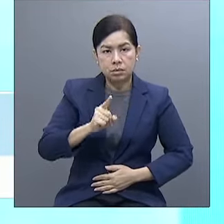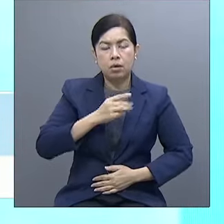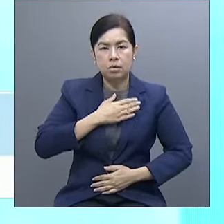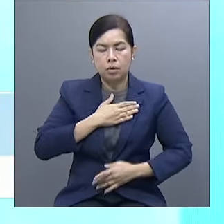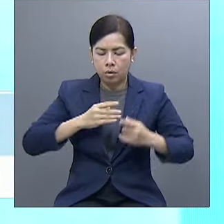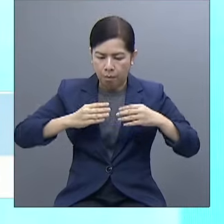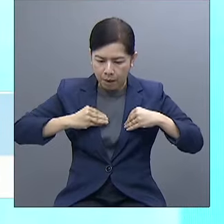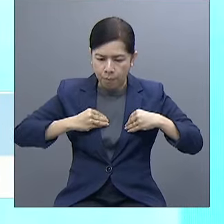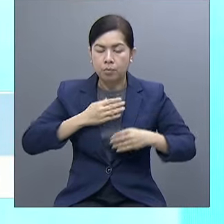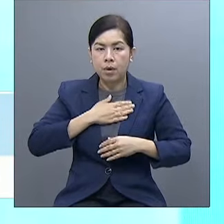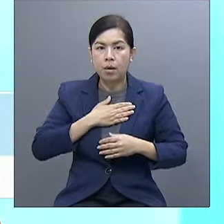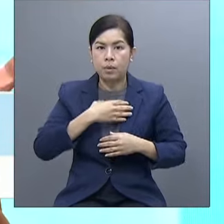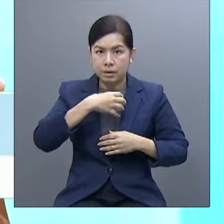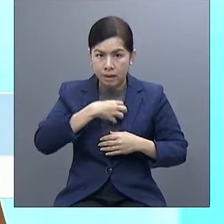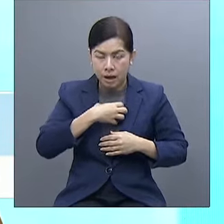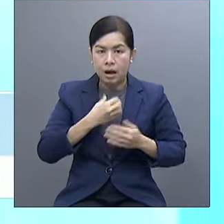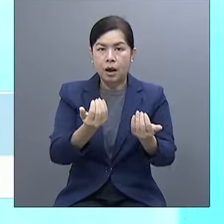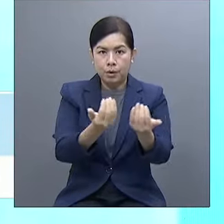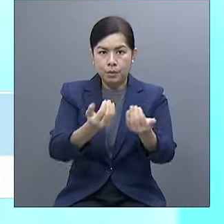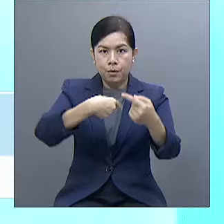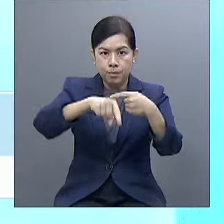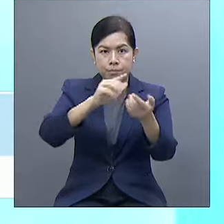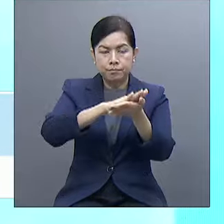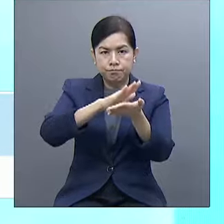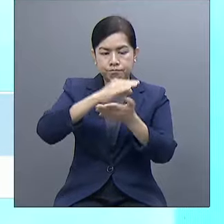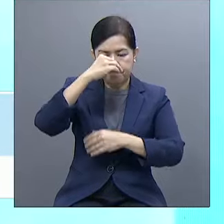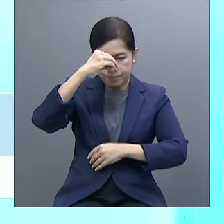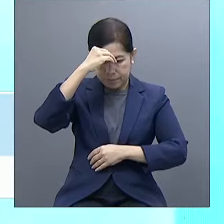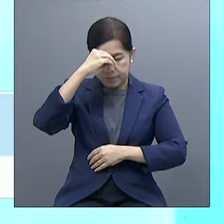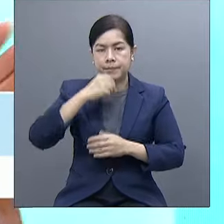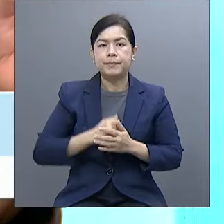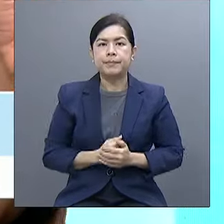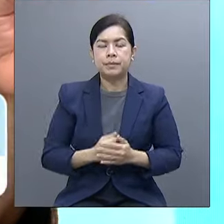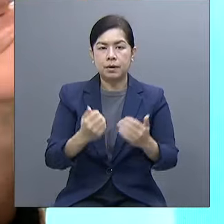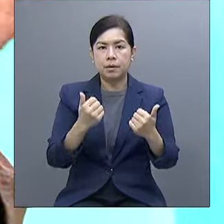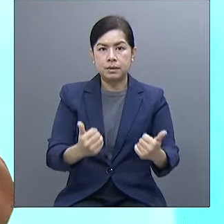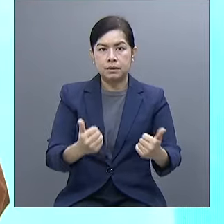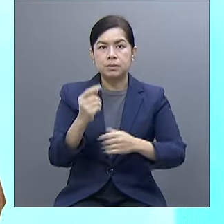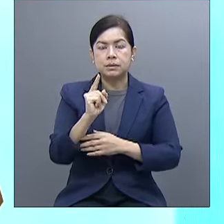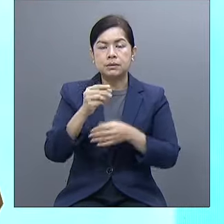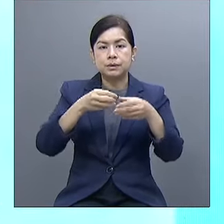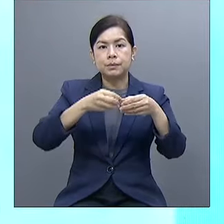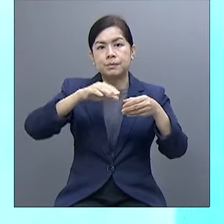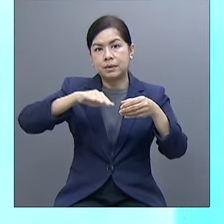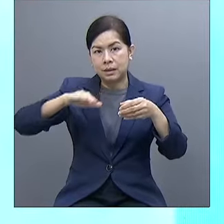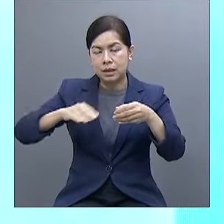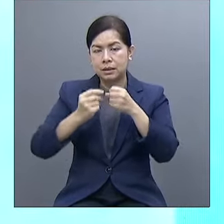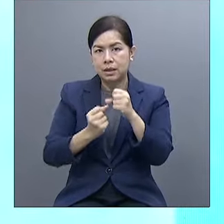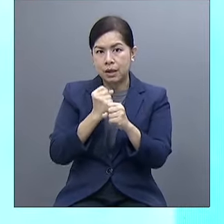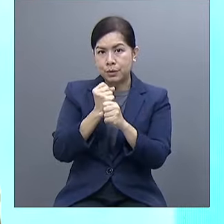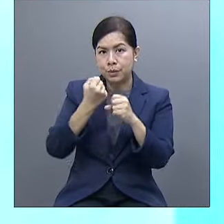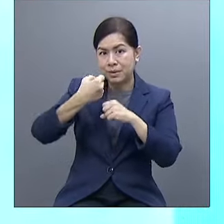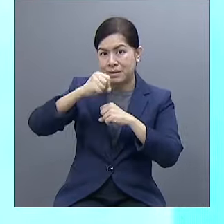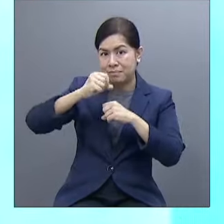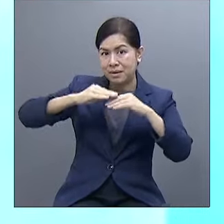นทุกคนไม่ว่าอยู่ไหนพยายามเอาลูกไปโรงเรียนแล้ววันนี้เนี่ยไม่ใช่แค่เด็ก10ปีขึ้นไปนะคะคุณพีน